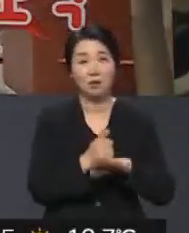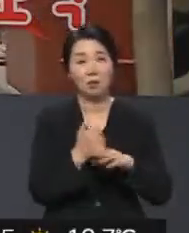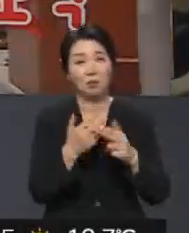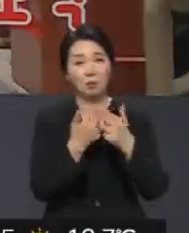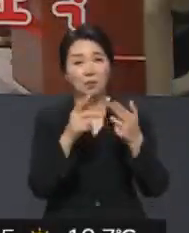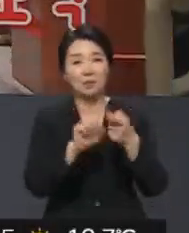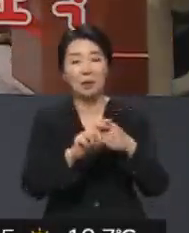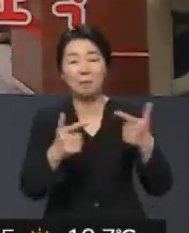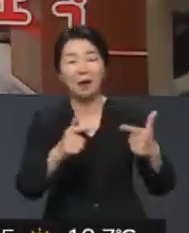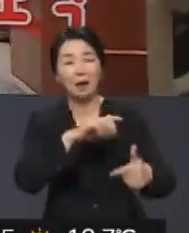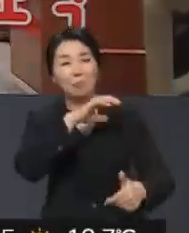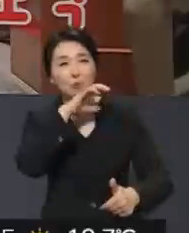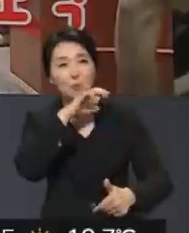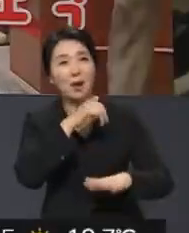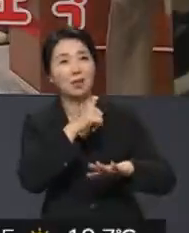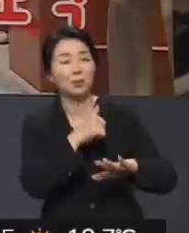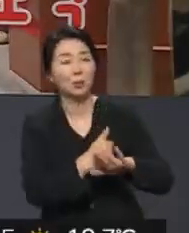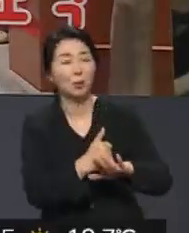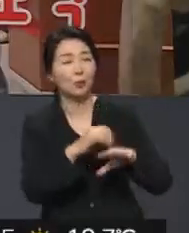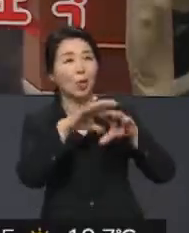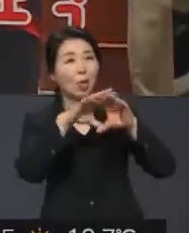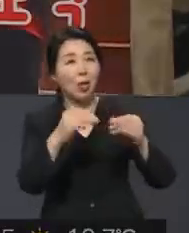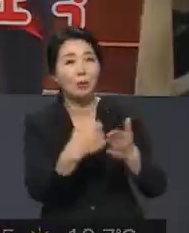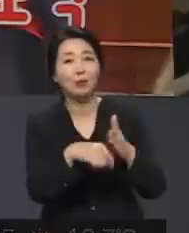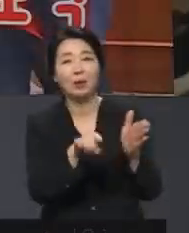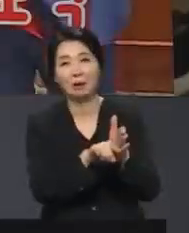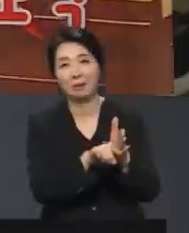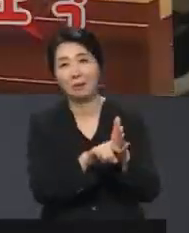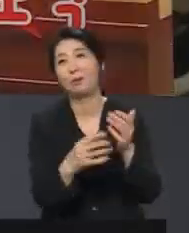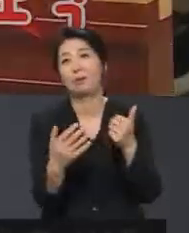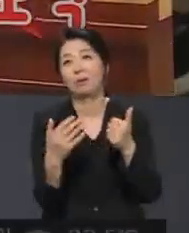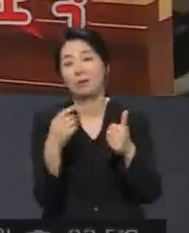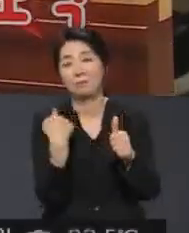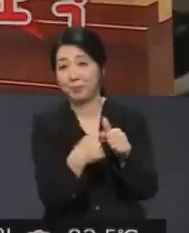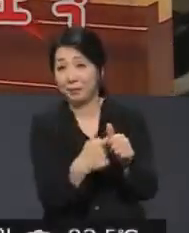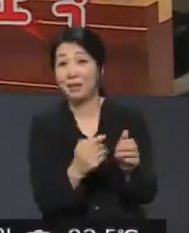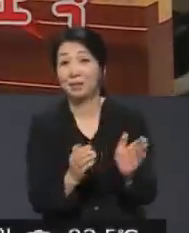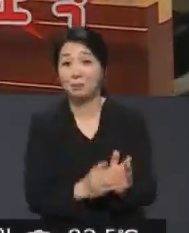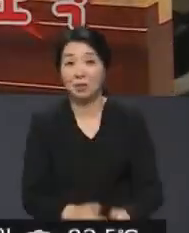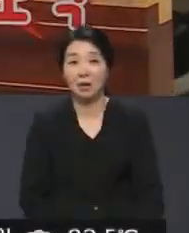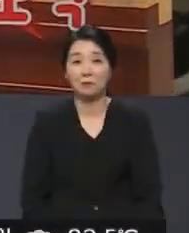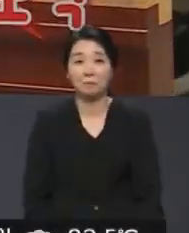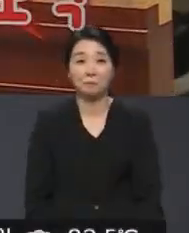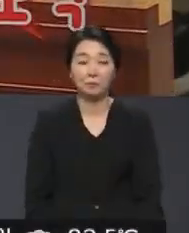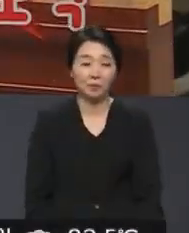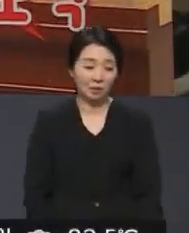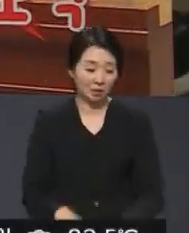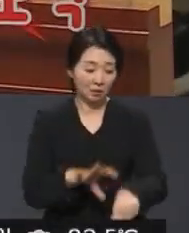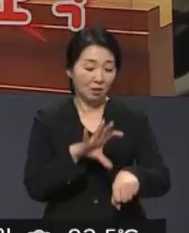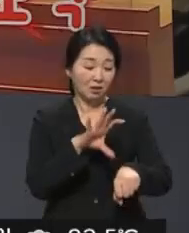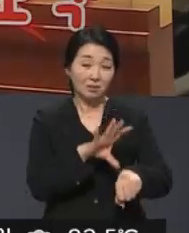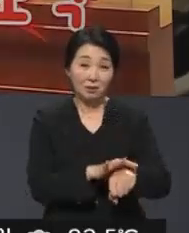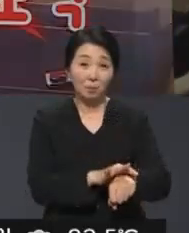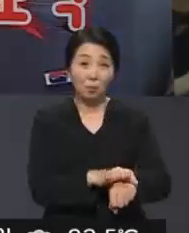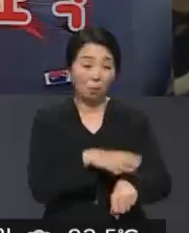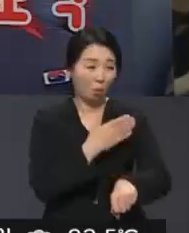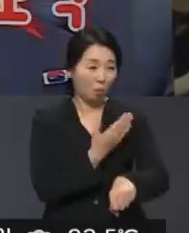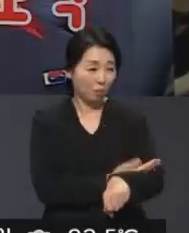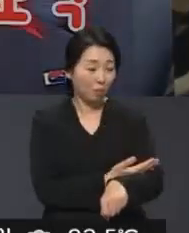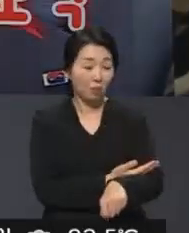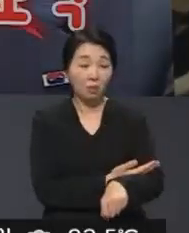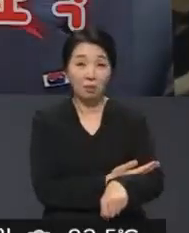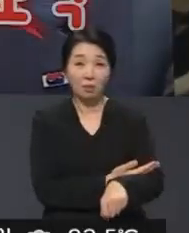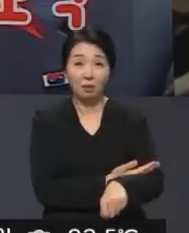사전에 억제하려는 포석일 뿐이라고 평가절하했습니다. 본인이 주장했던 불체포 특권 포기 서명에